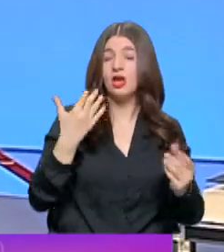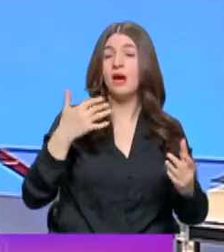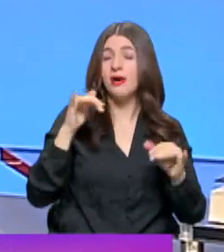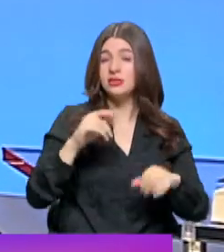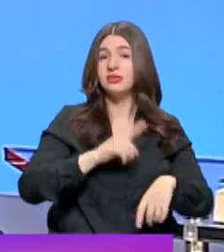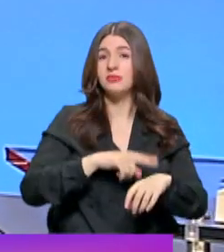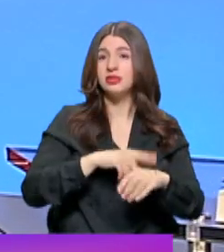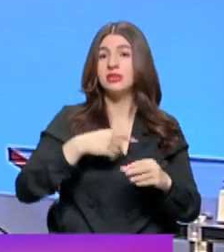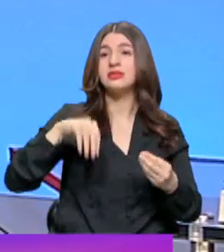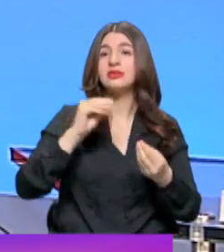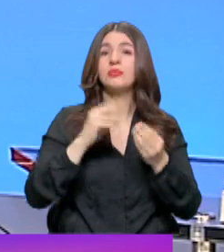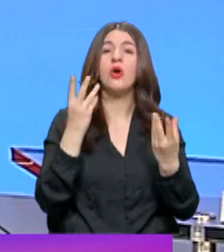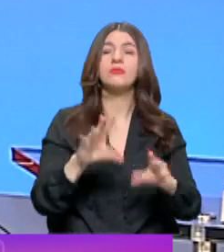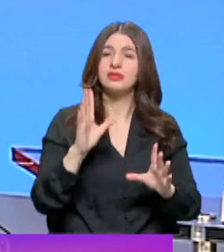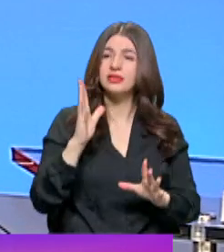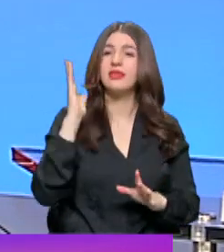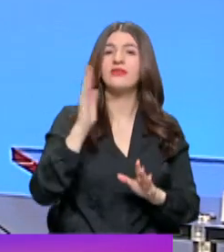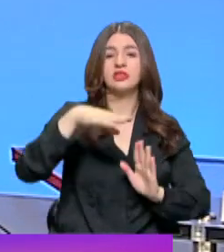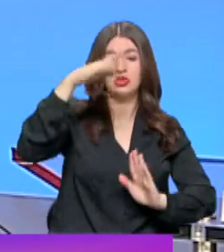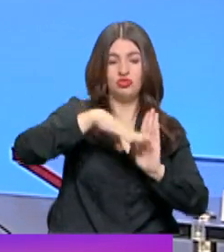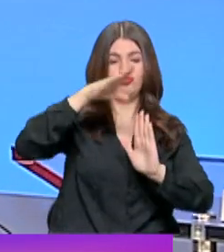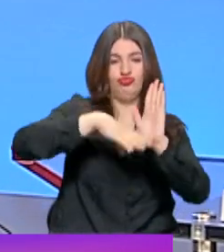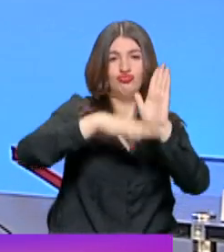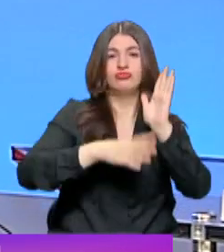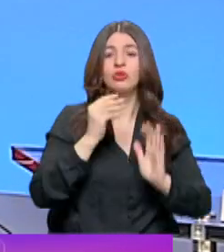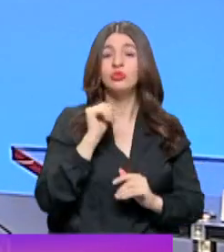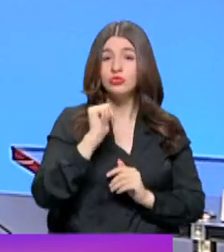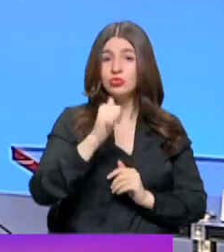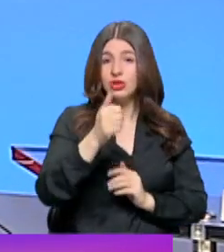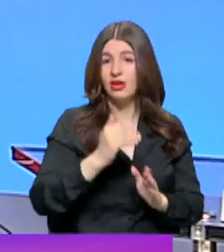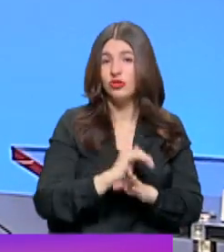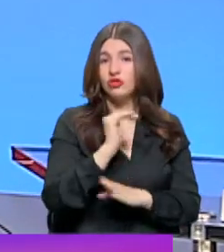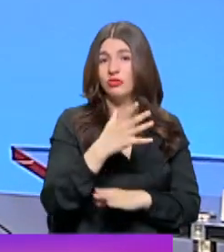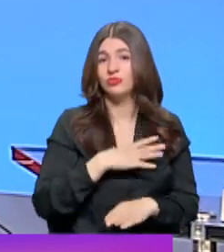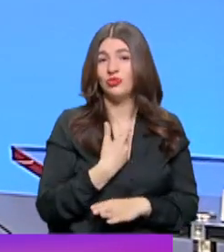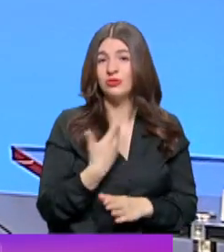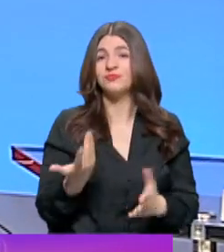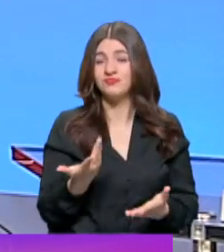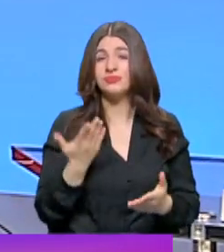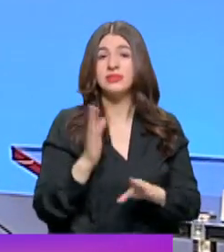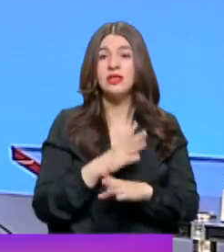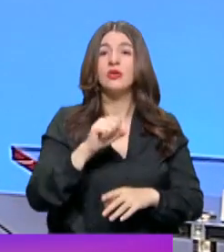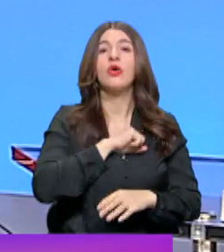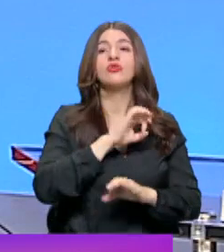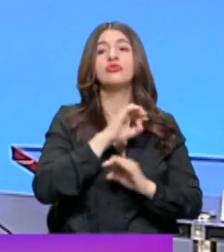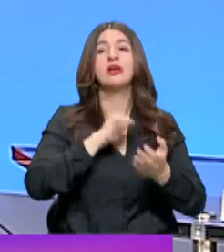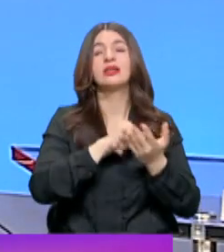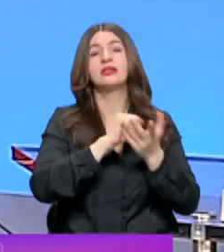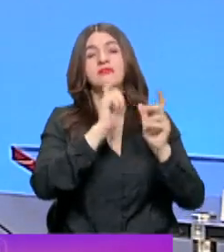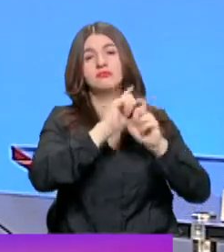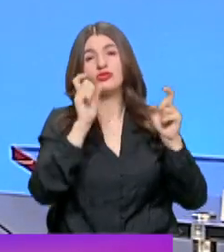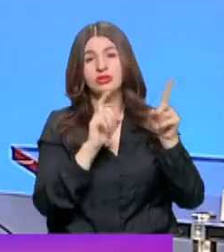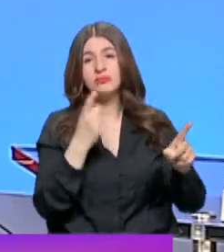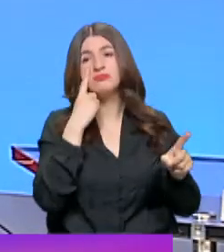zamanda ezanlarında olmadı daha fazla indirimlerin olduğu günleri de yaşayalım istiyoruz neden Korkusuz gazetesinin